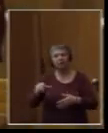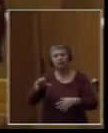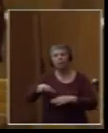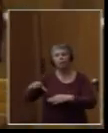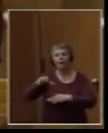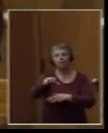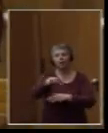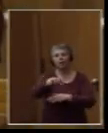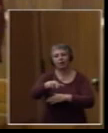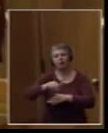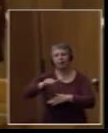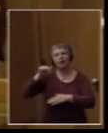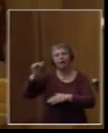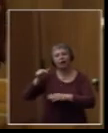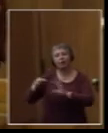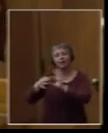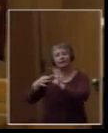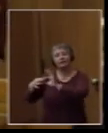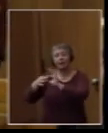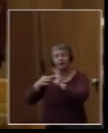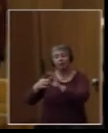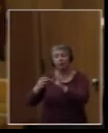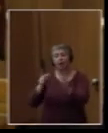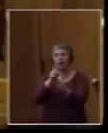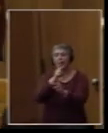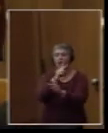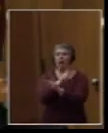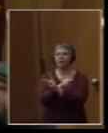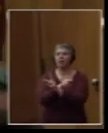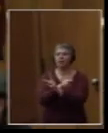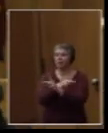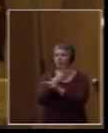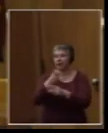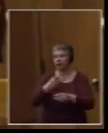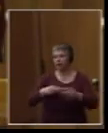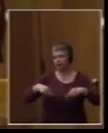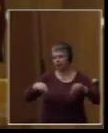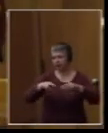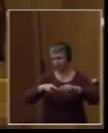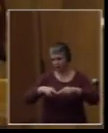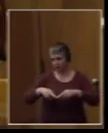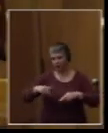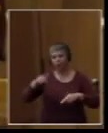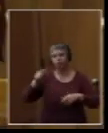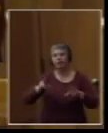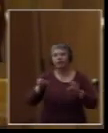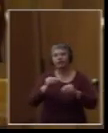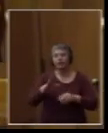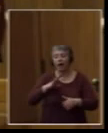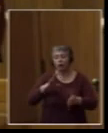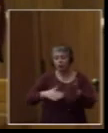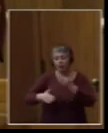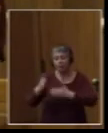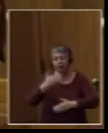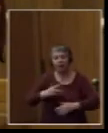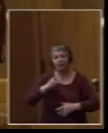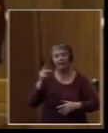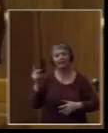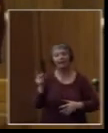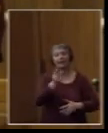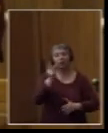τους εντεταλμένους περιφερειακούς συμβούλους σε θέματα ΑΜΕΑ, δημόσιας υγείας και κοινωνικής μέρημνας, με